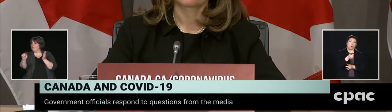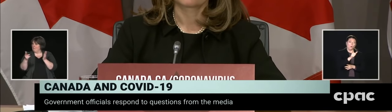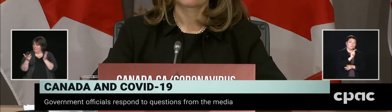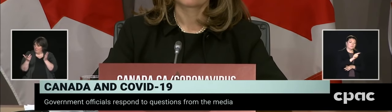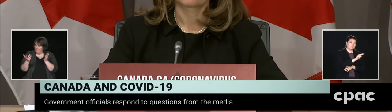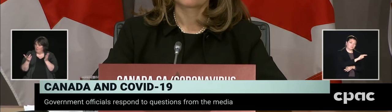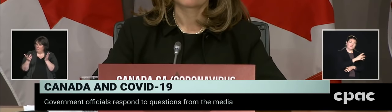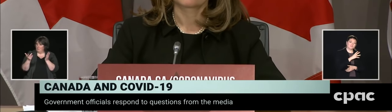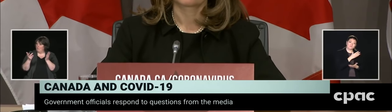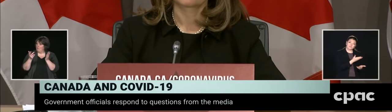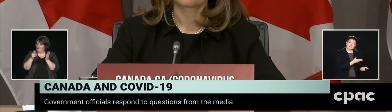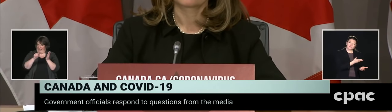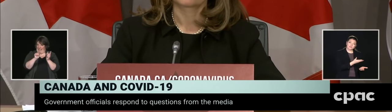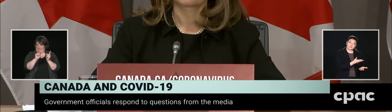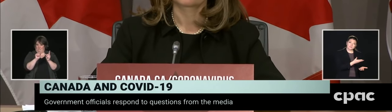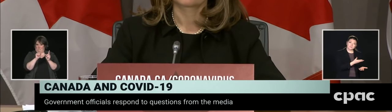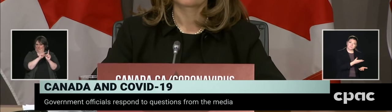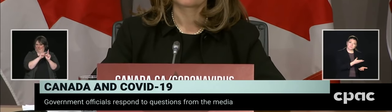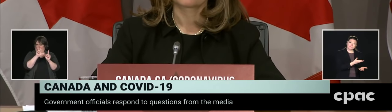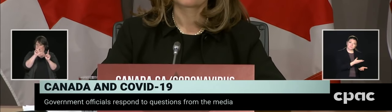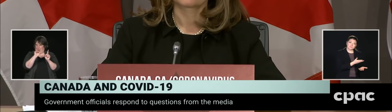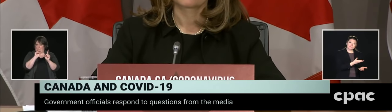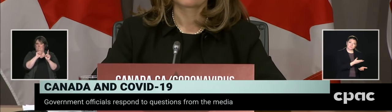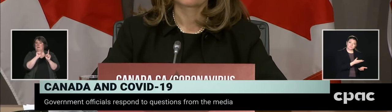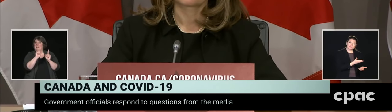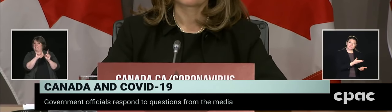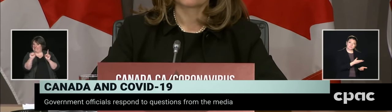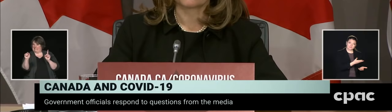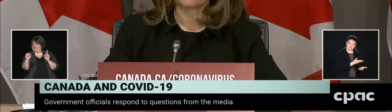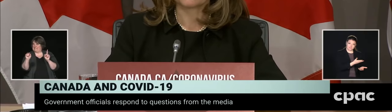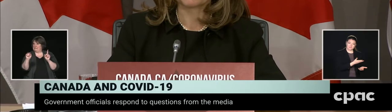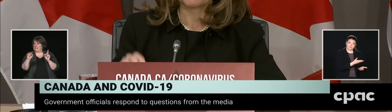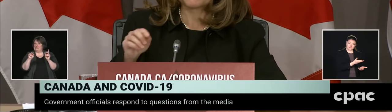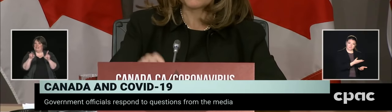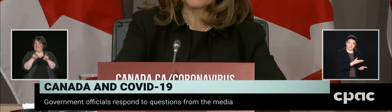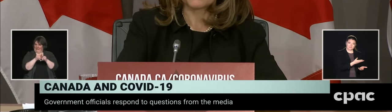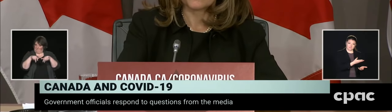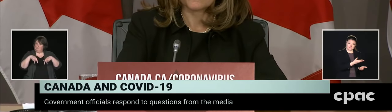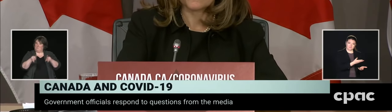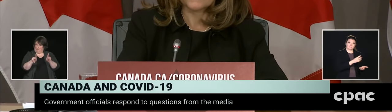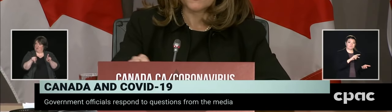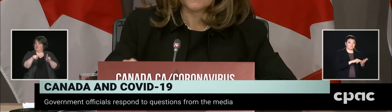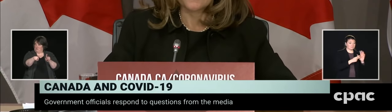exemption de 3M qui leur permettra de continuer à nous approvisionner?